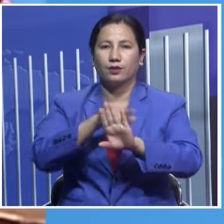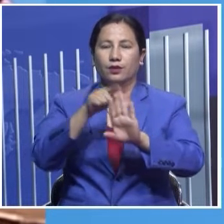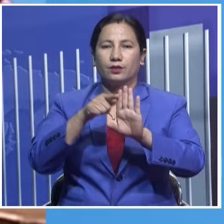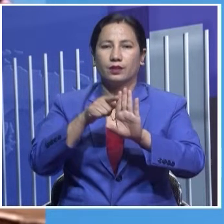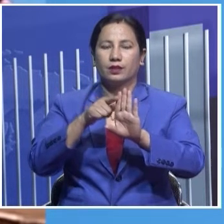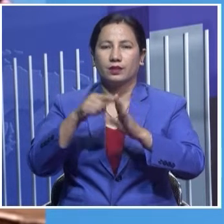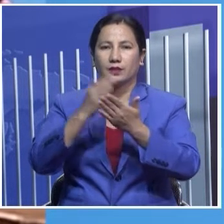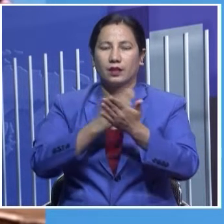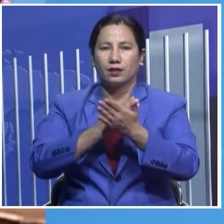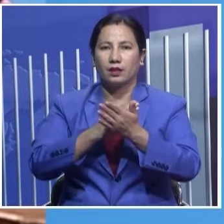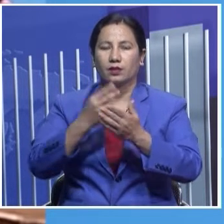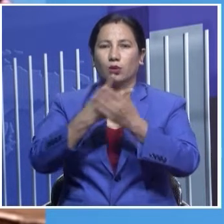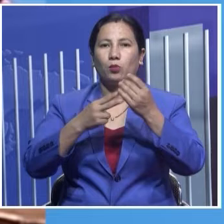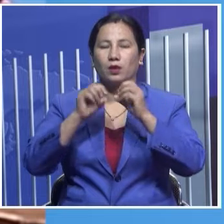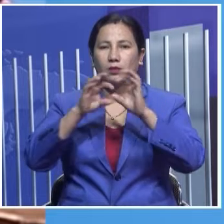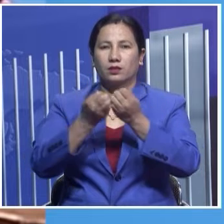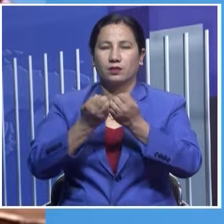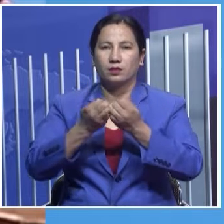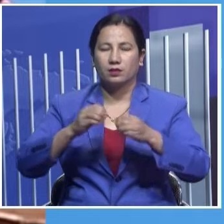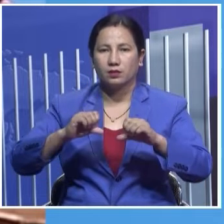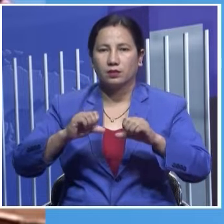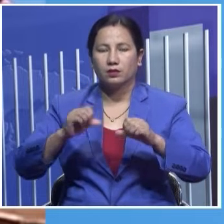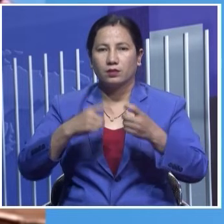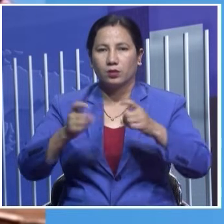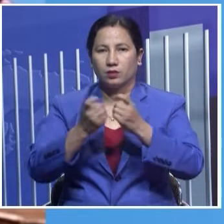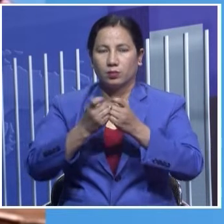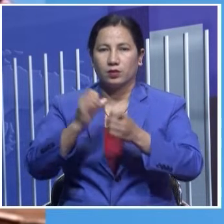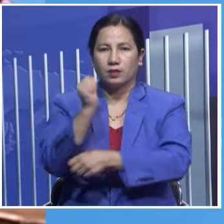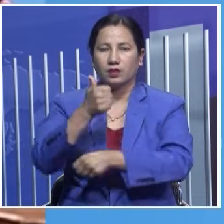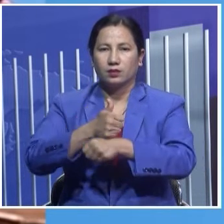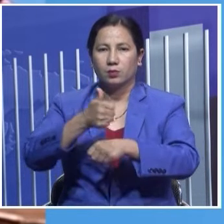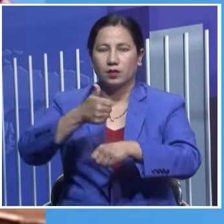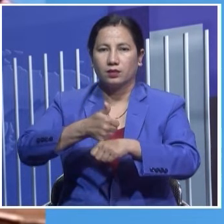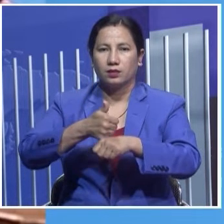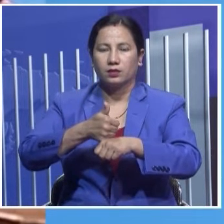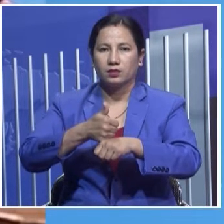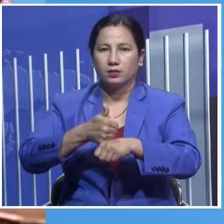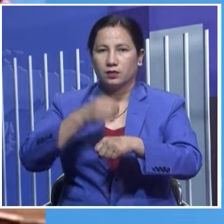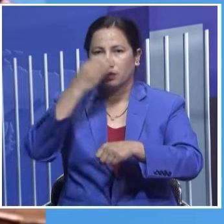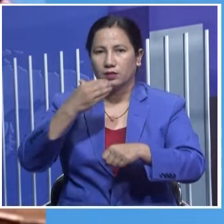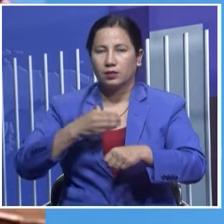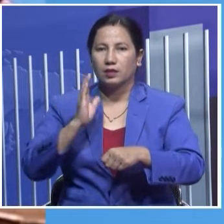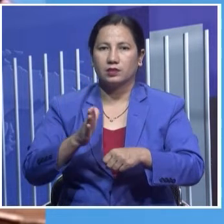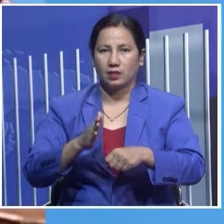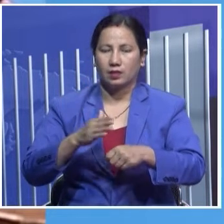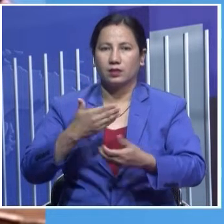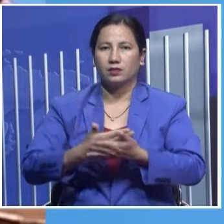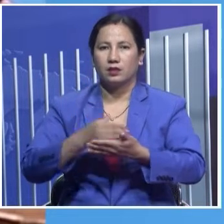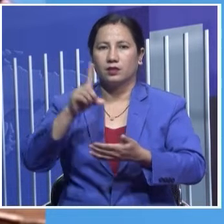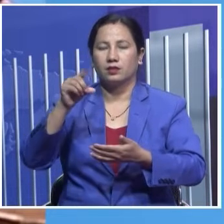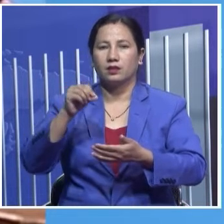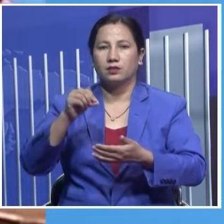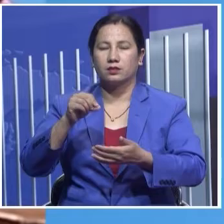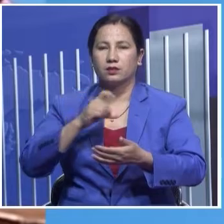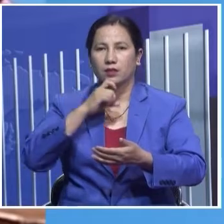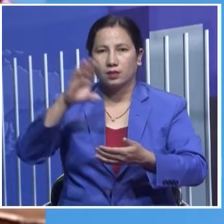कार्यक्रम बहुमतले पारित गरेको हो। बैठकमा बोल्दै राष्ट्रिय सभा अध्यक्ष गणेश प्रसाद तिमिल सोनाले जेठ 10 गते